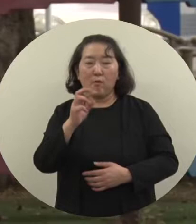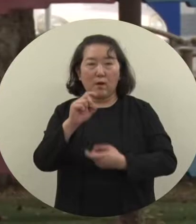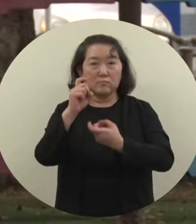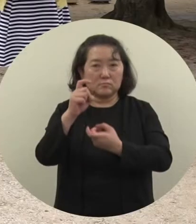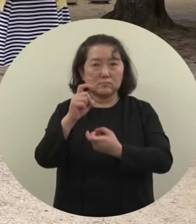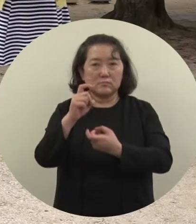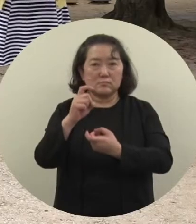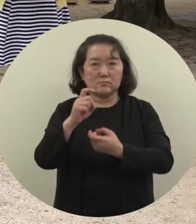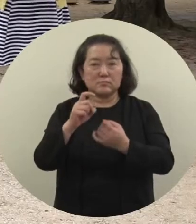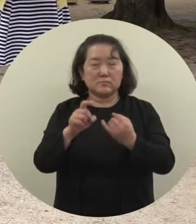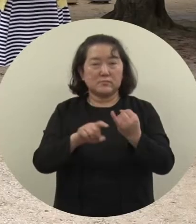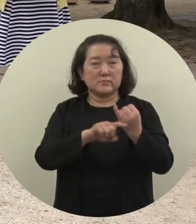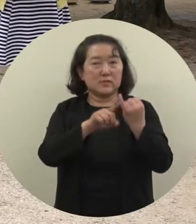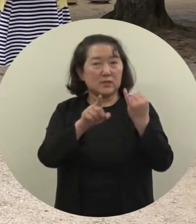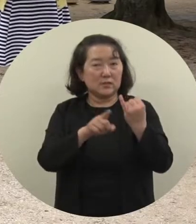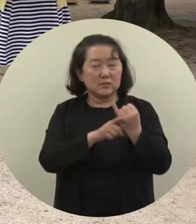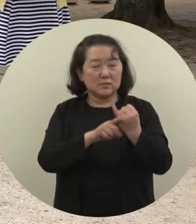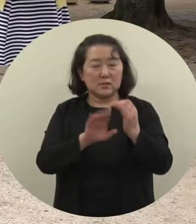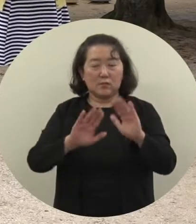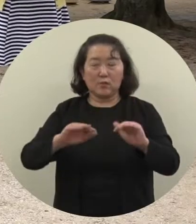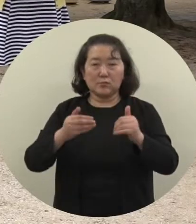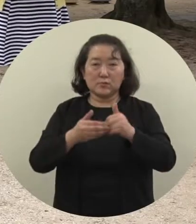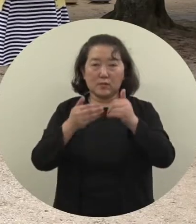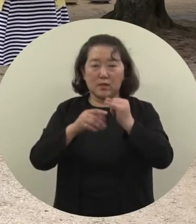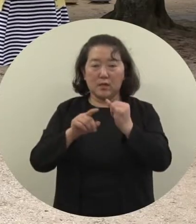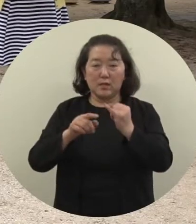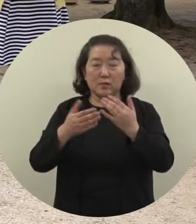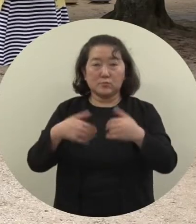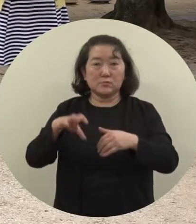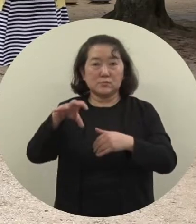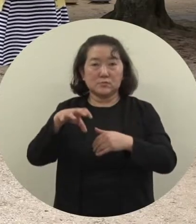という言葉は、妊娠、子育て、出